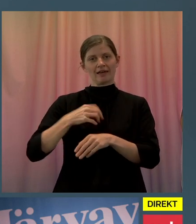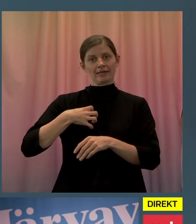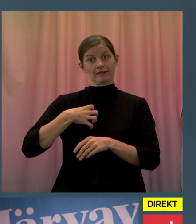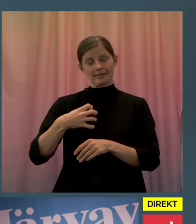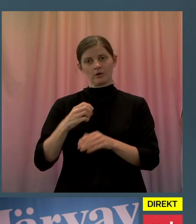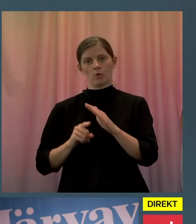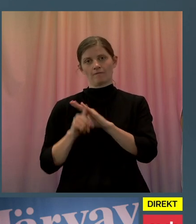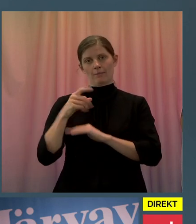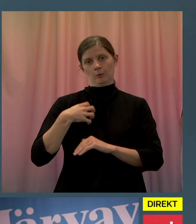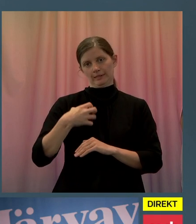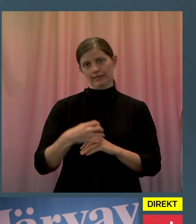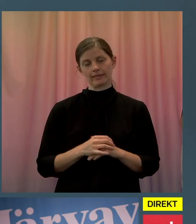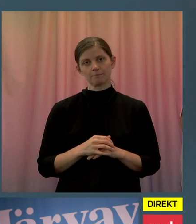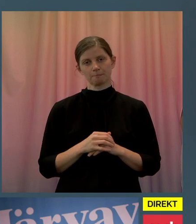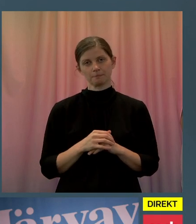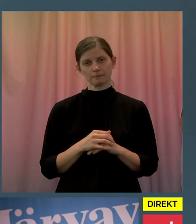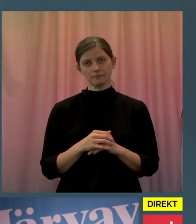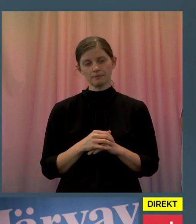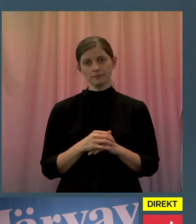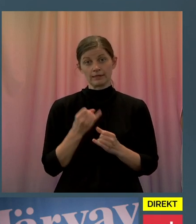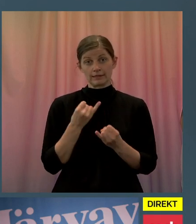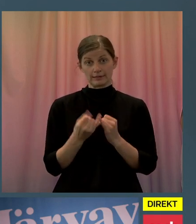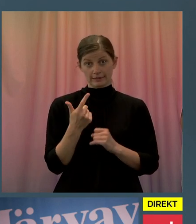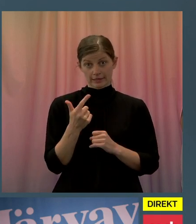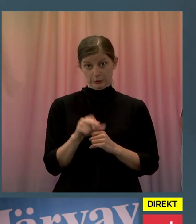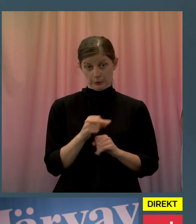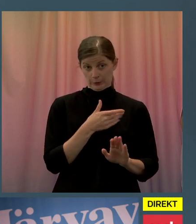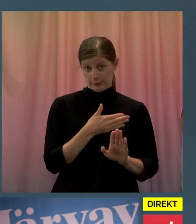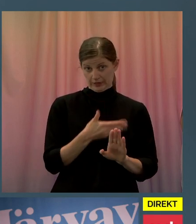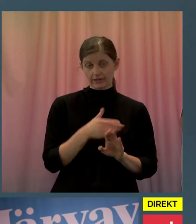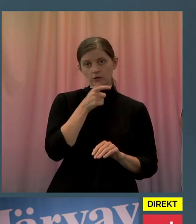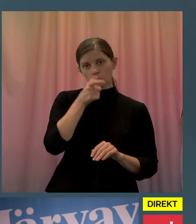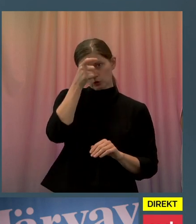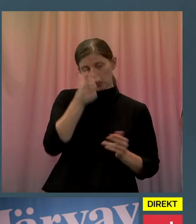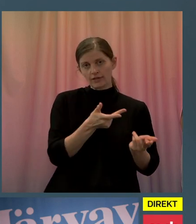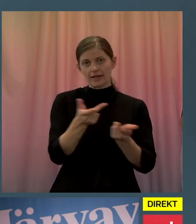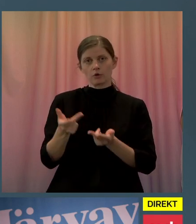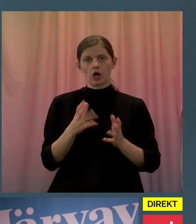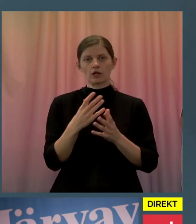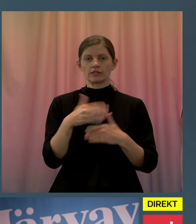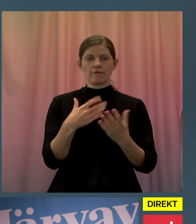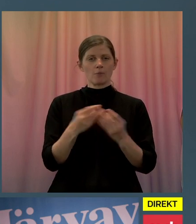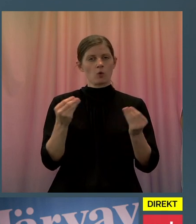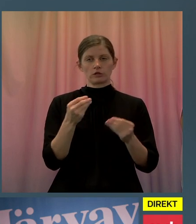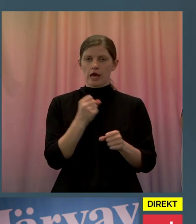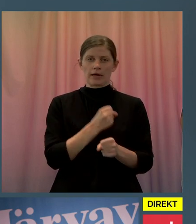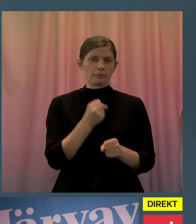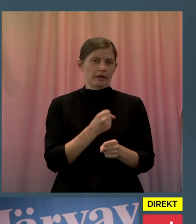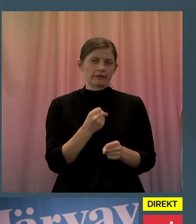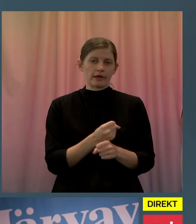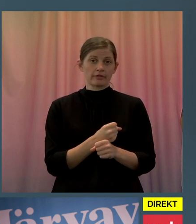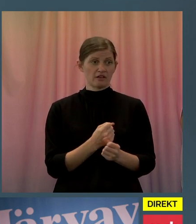framgångsrikt. Under de senaste 7 åren har Socialdemokraterna slarvat bort arbetslinjen. Allt